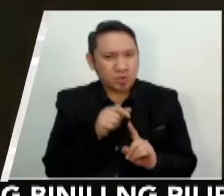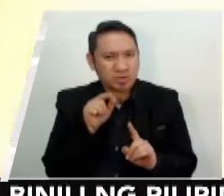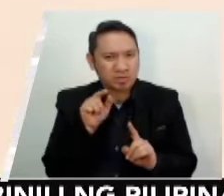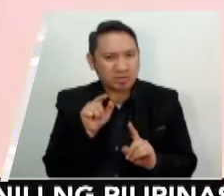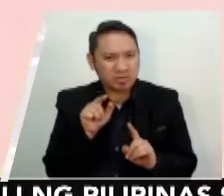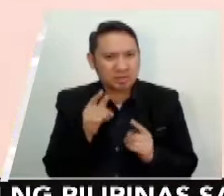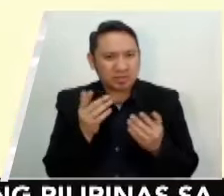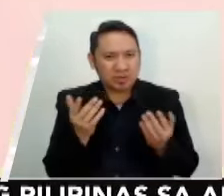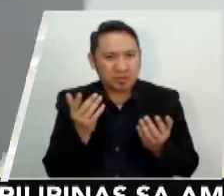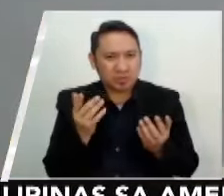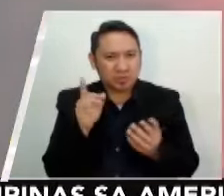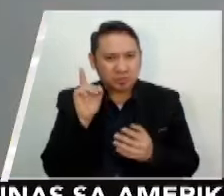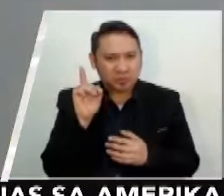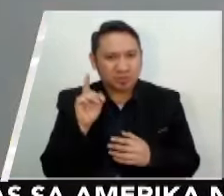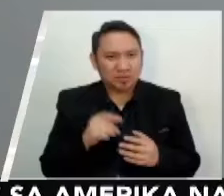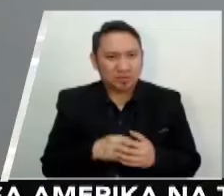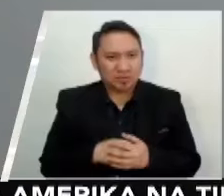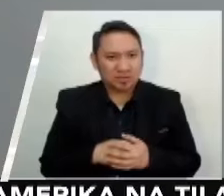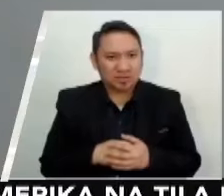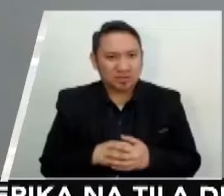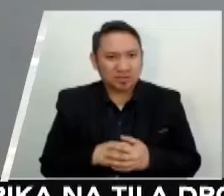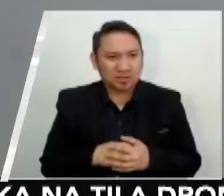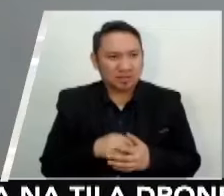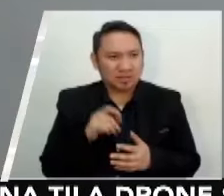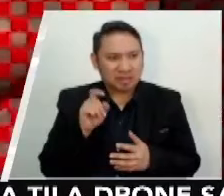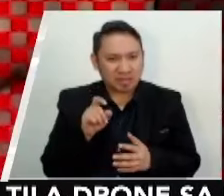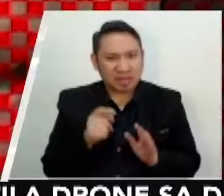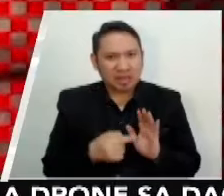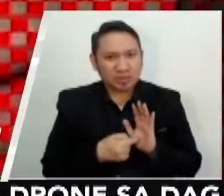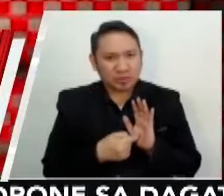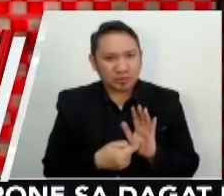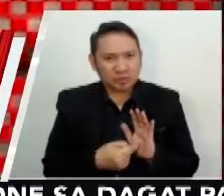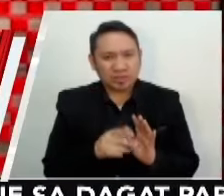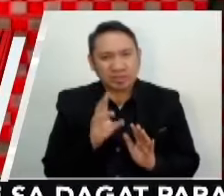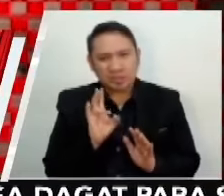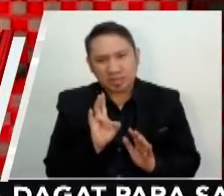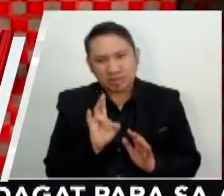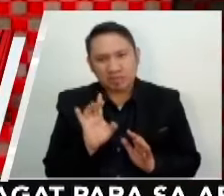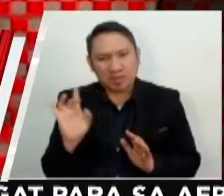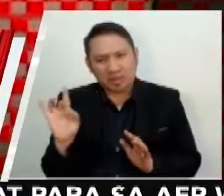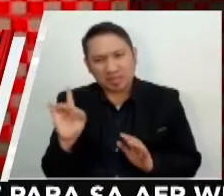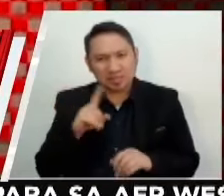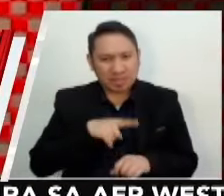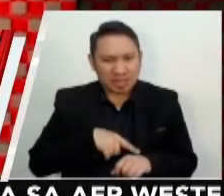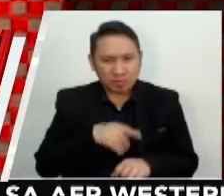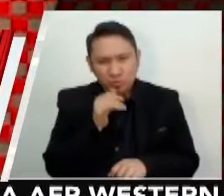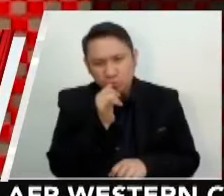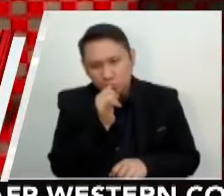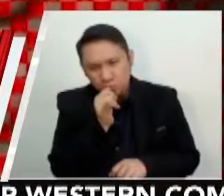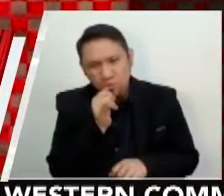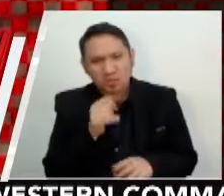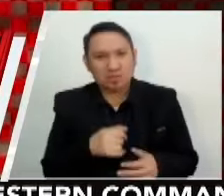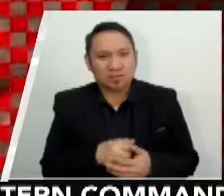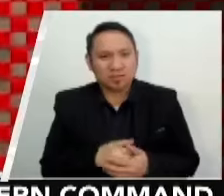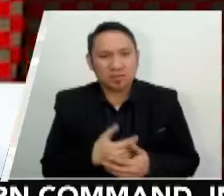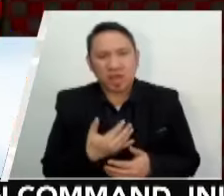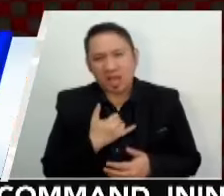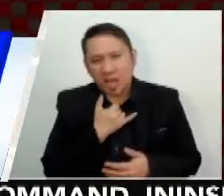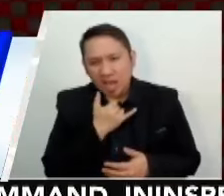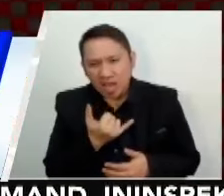Araw. Kailangan gumawa kami ng 7-8 takes ng full force sa sigaw, sa emotion,